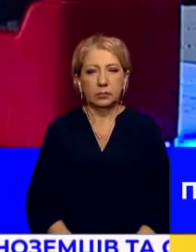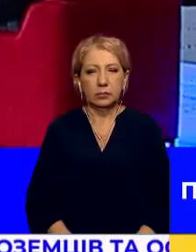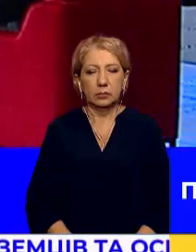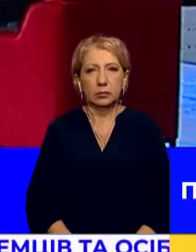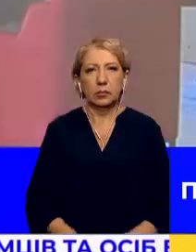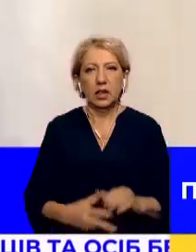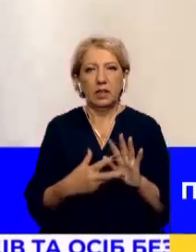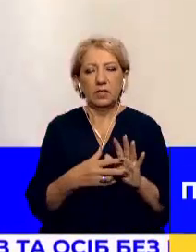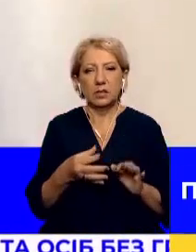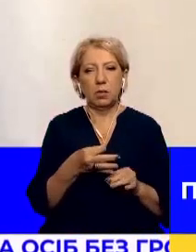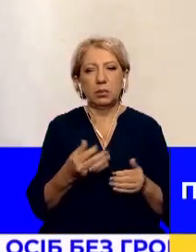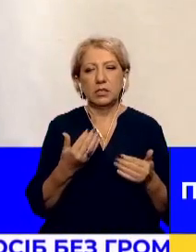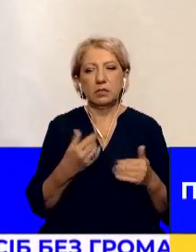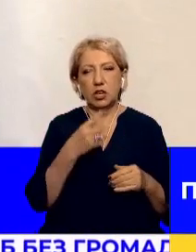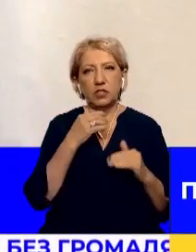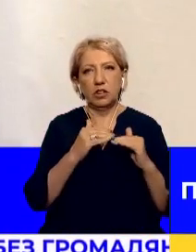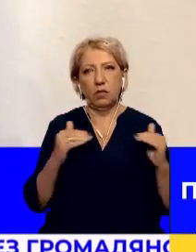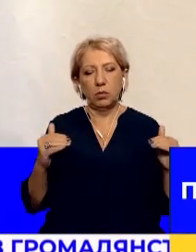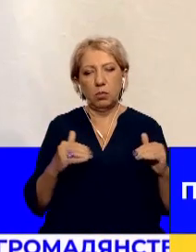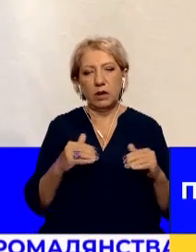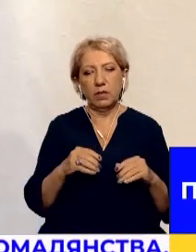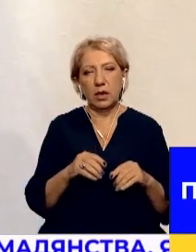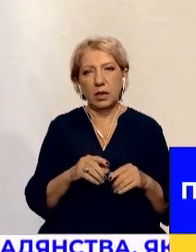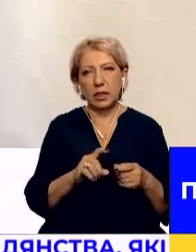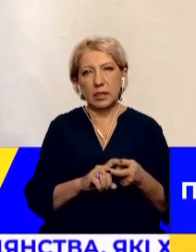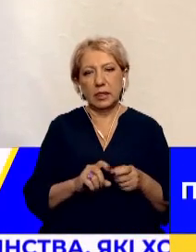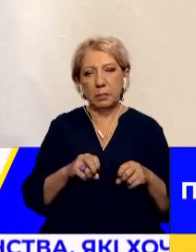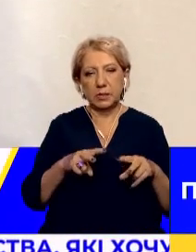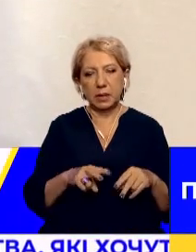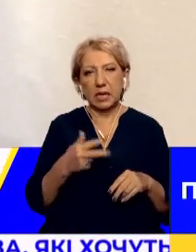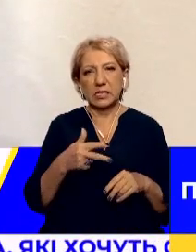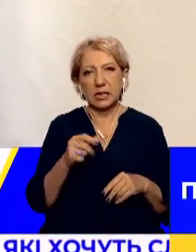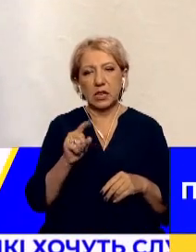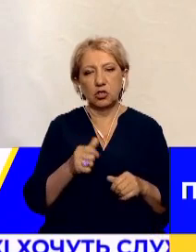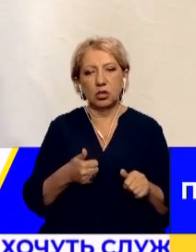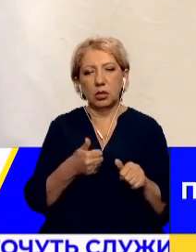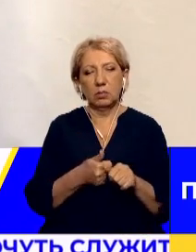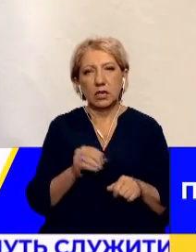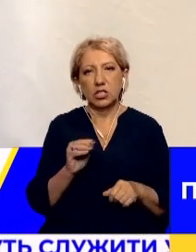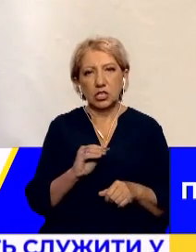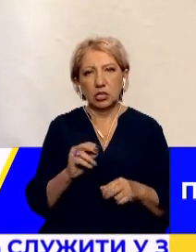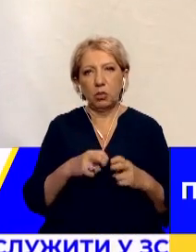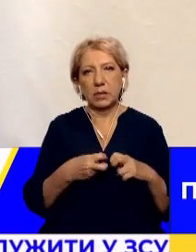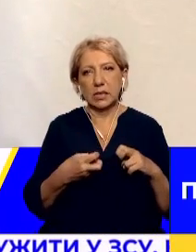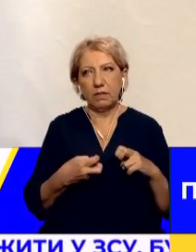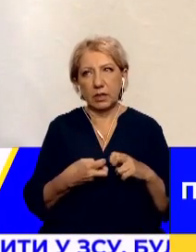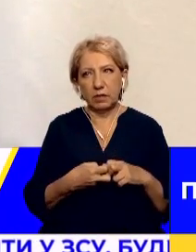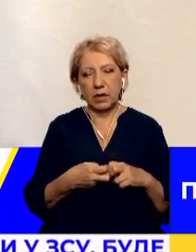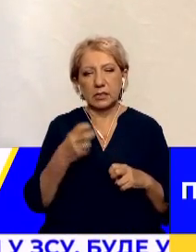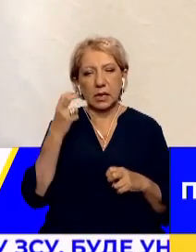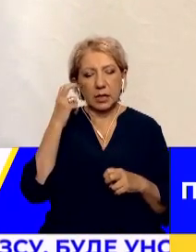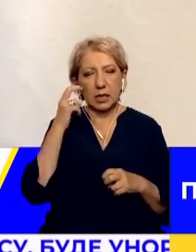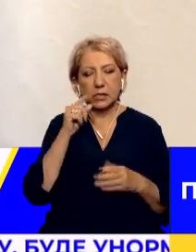Вже 8 областей перебувають на червоному рівні епідемічної небезпеки. З 30 жовтня до них доєднається Житомирська, Івано-Франківська,